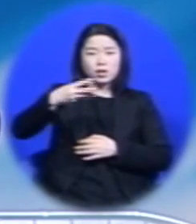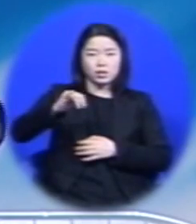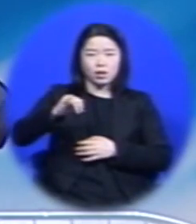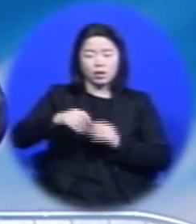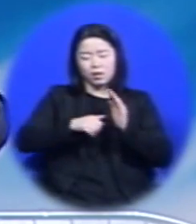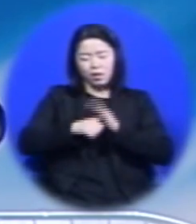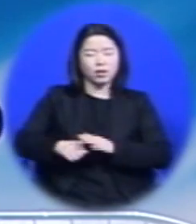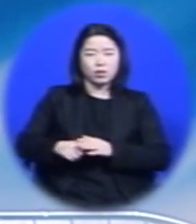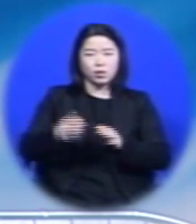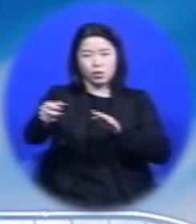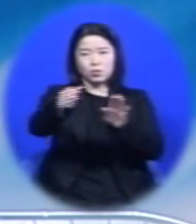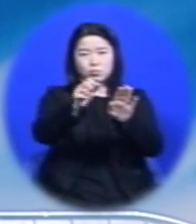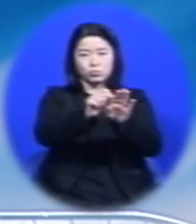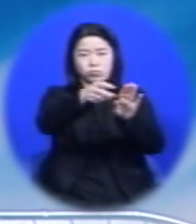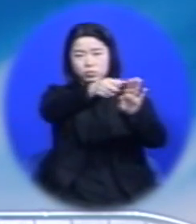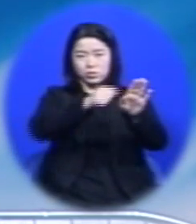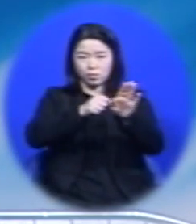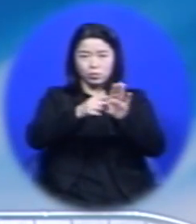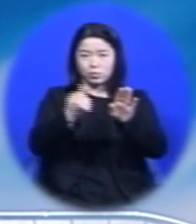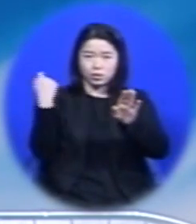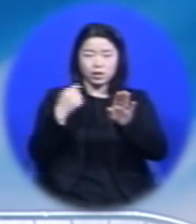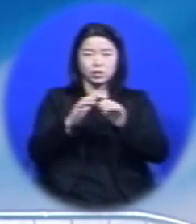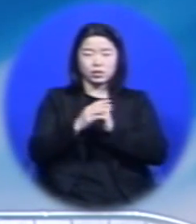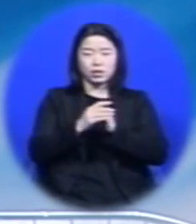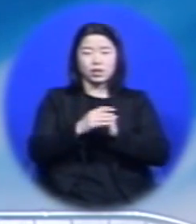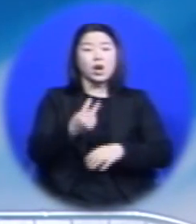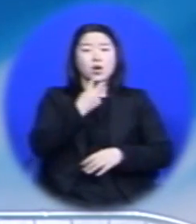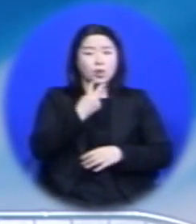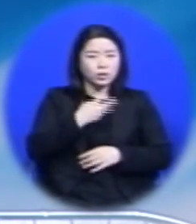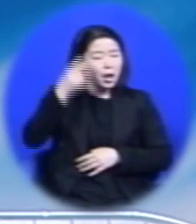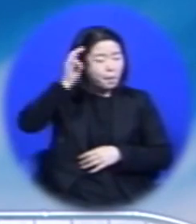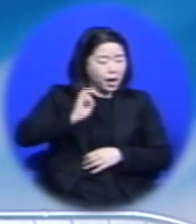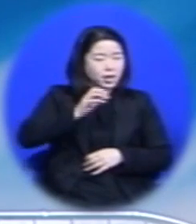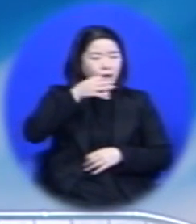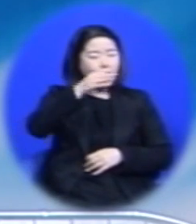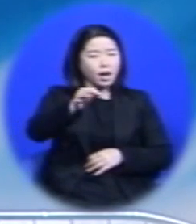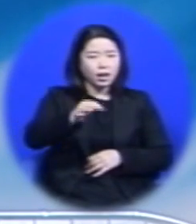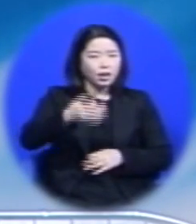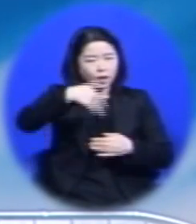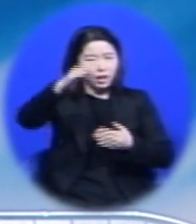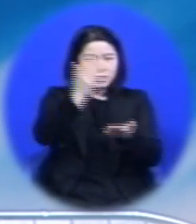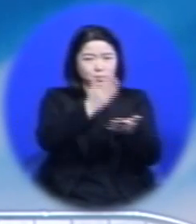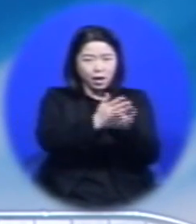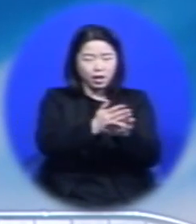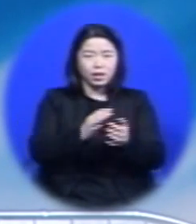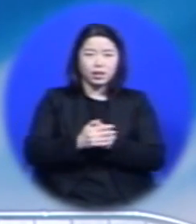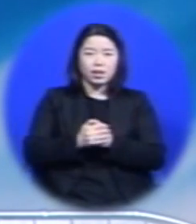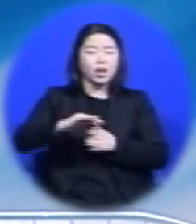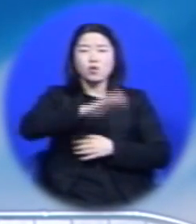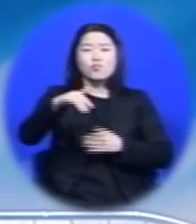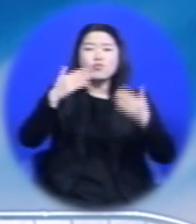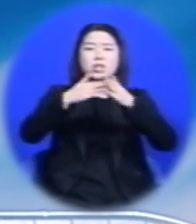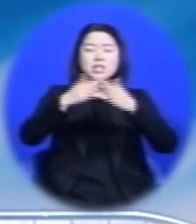없는 겁니다 문 닫고 들어가야 되는데 요셉 마리야 가지 마 우리